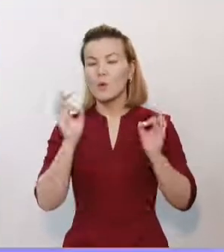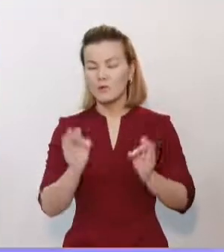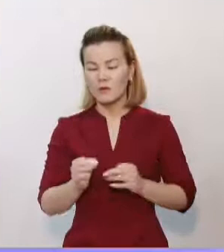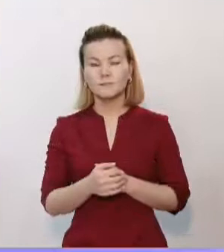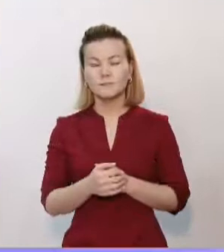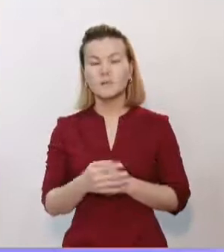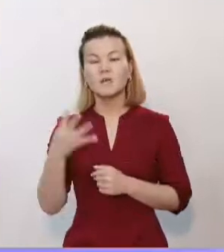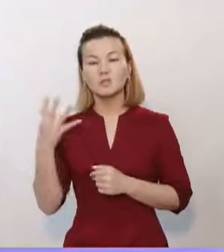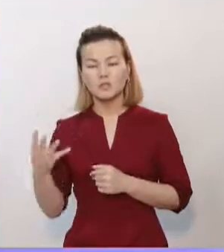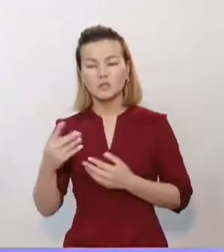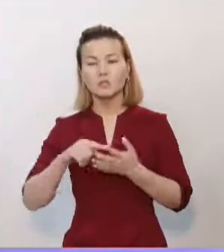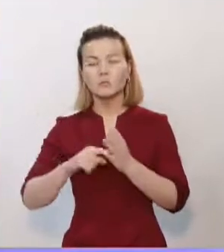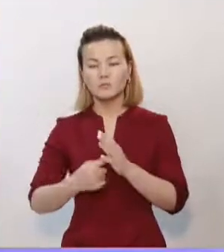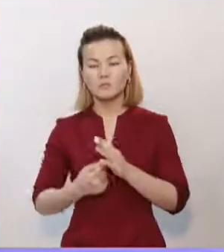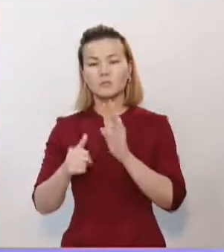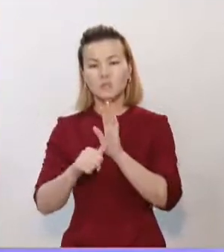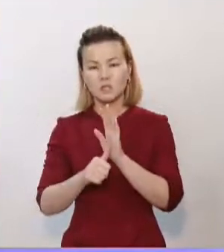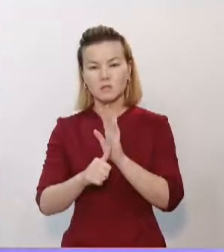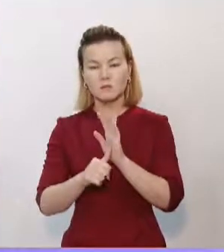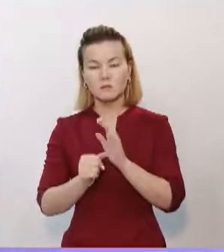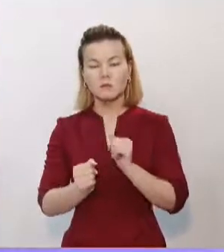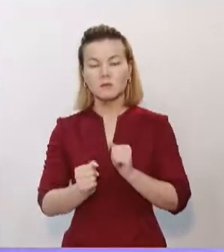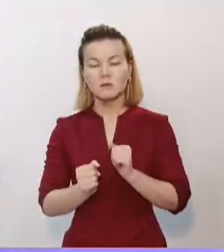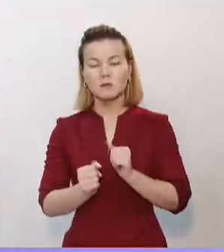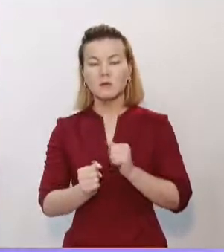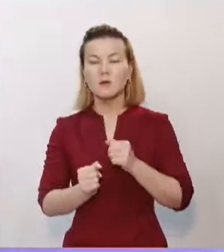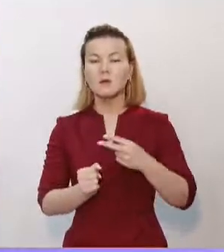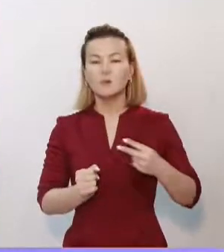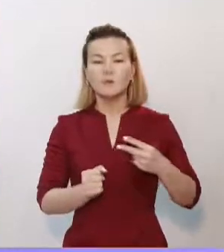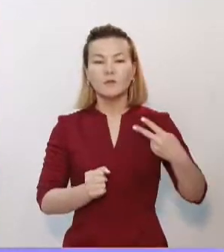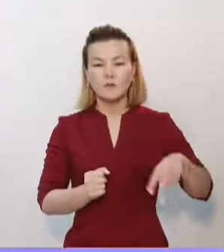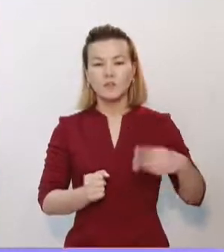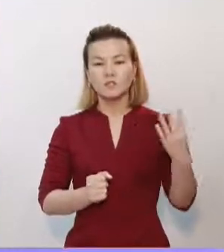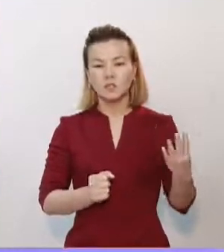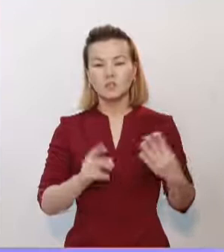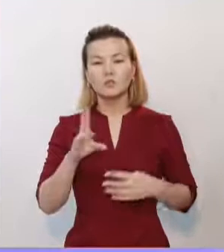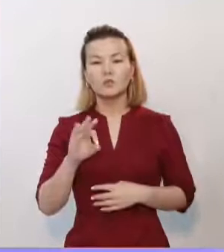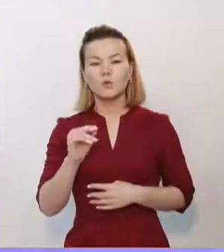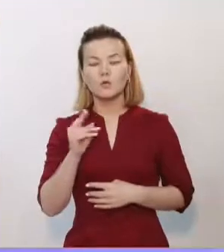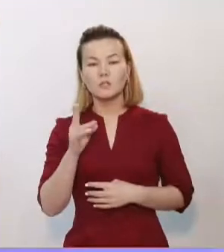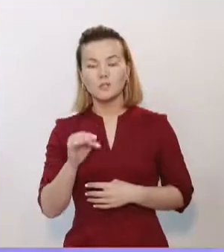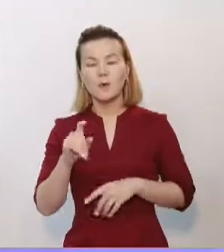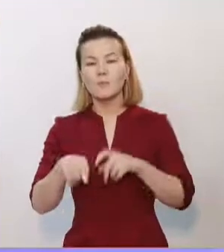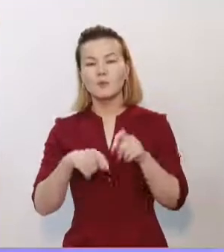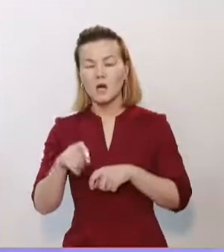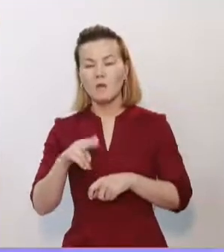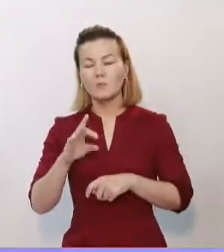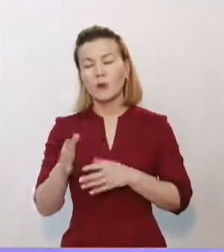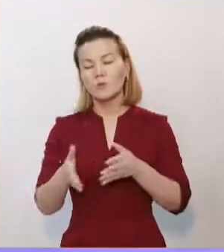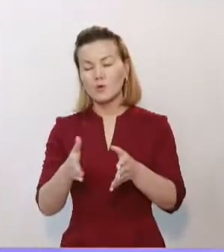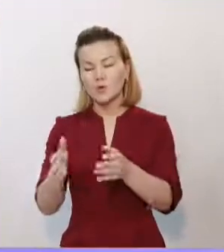умножением. 4 умножить на 6. 24 ножки бежали по